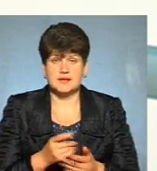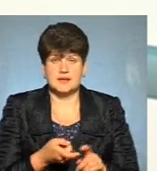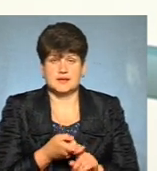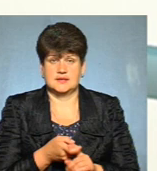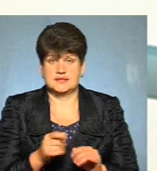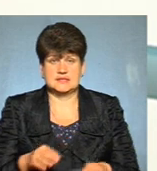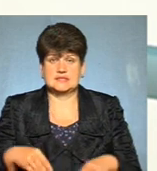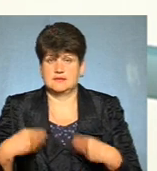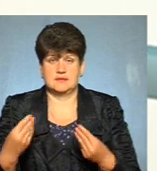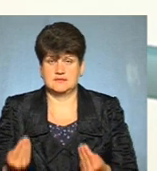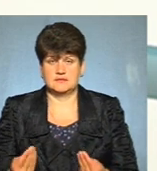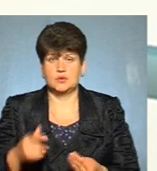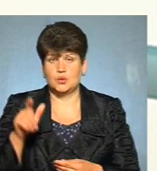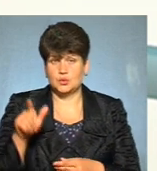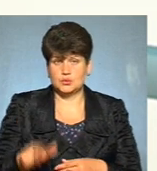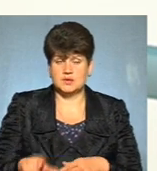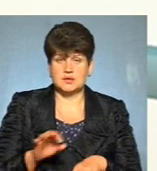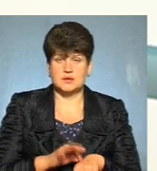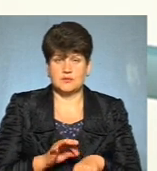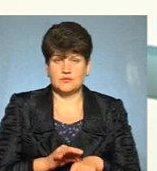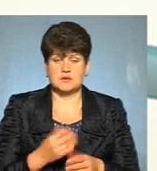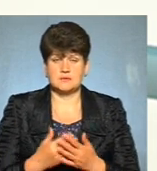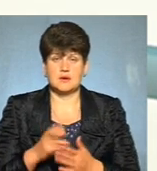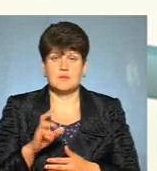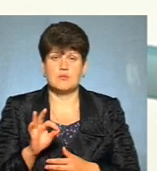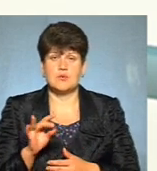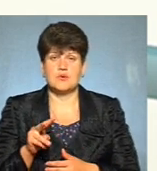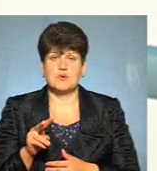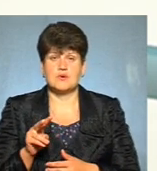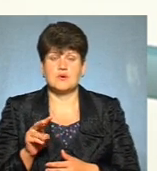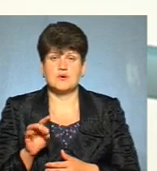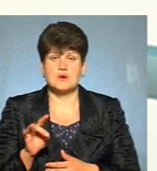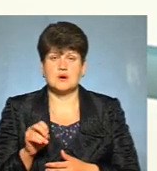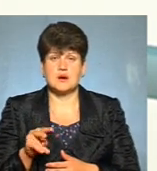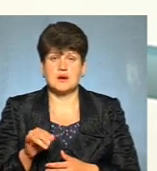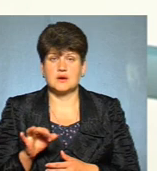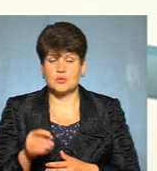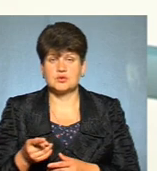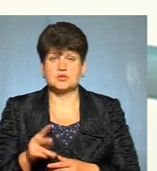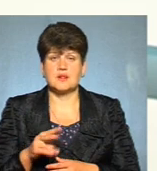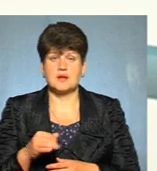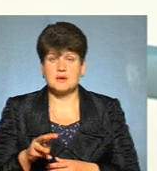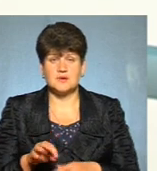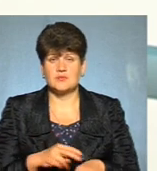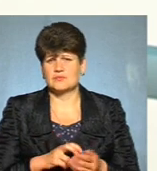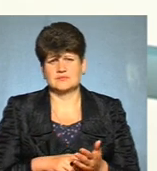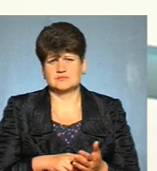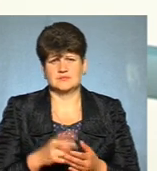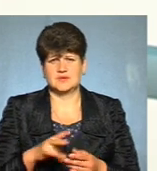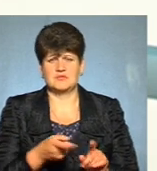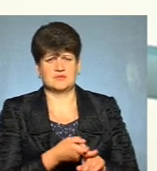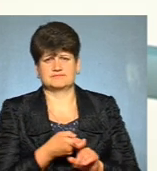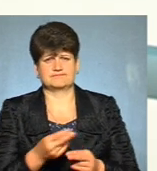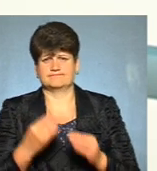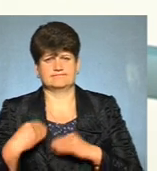тобто людину хвору на бореліоз, на хворобу Лайма не варто боятися. Вона не є заразною